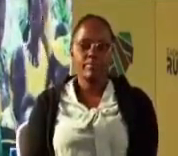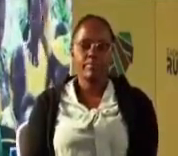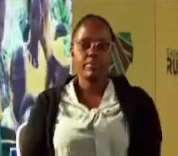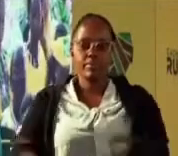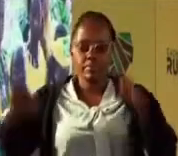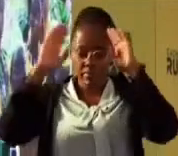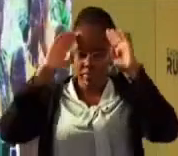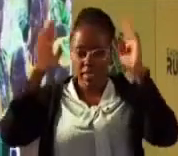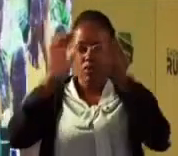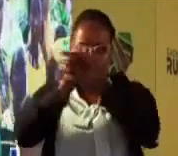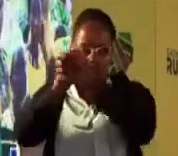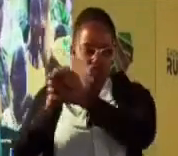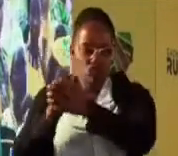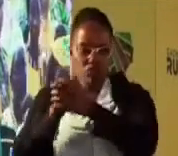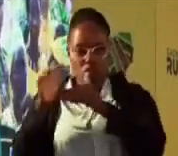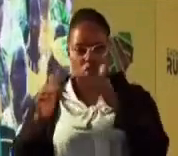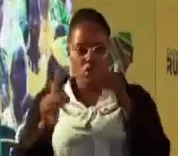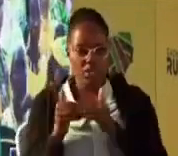Hamjambo nyinyi wote.